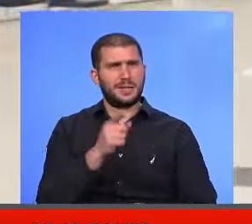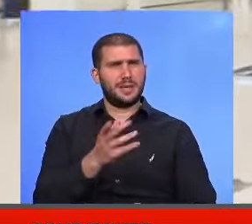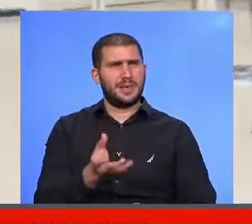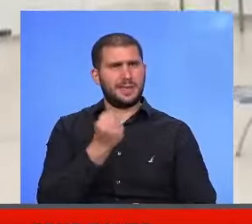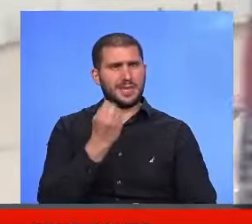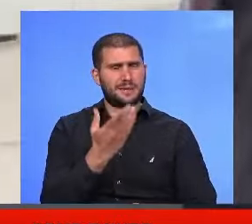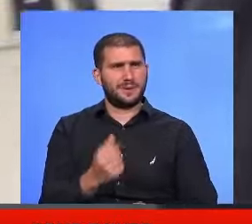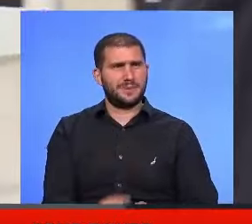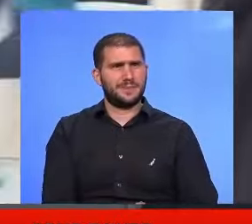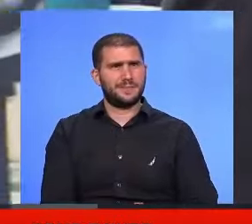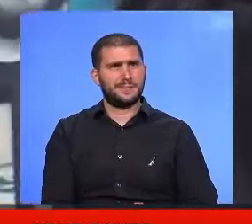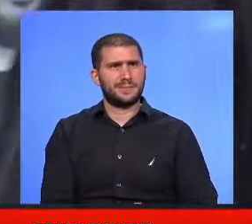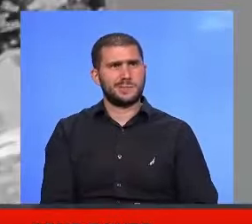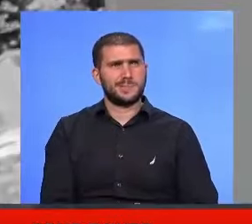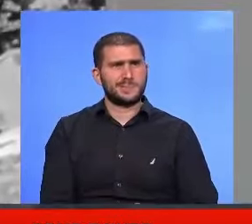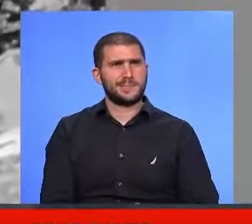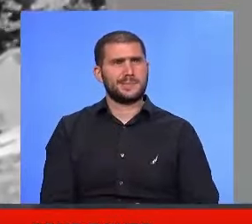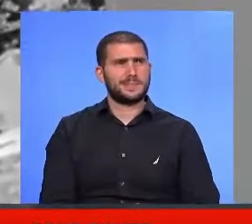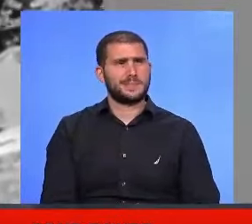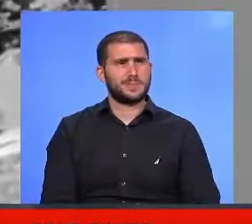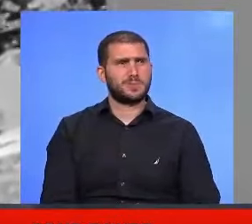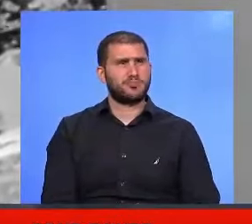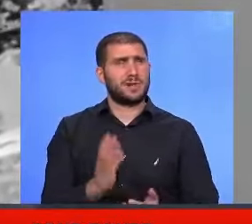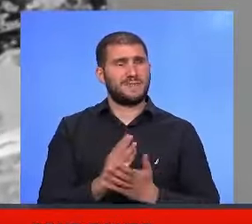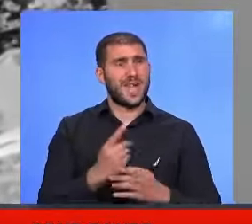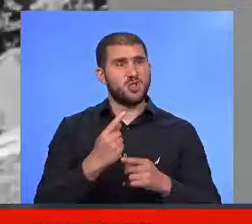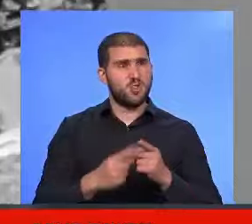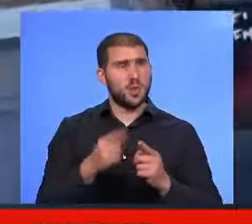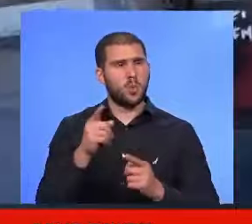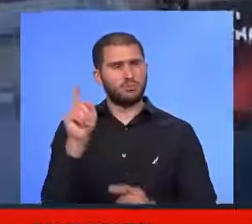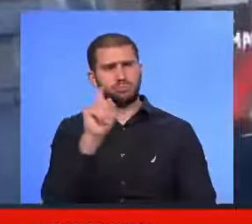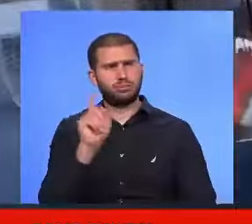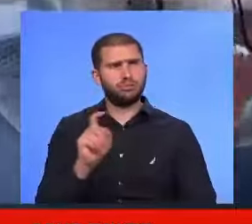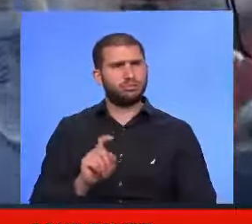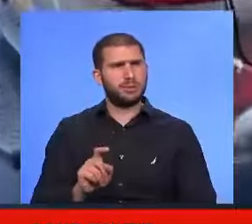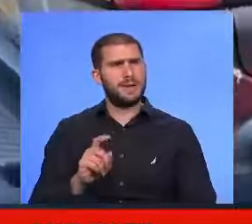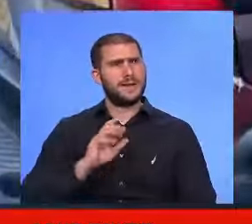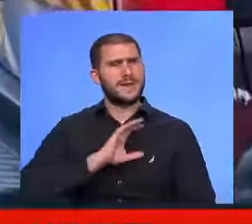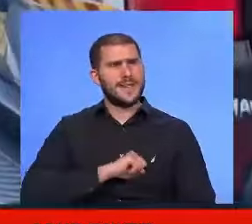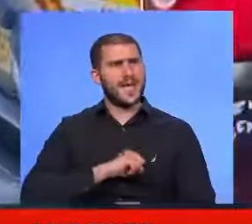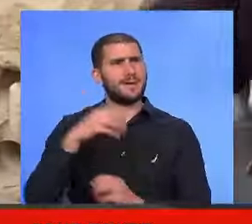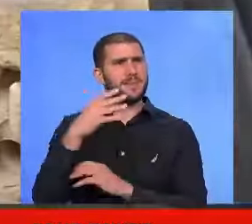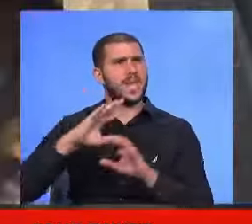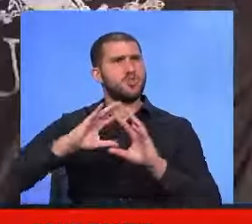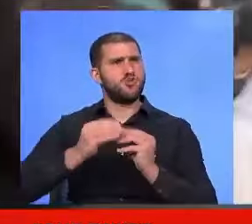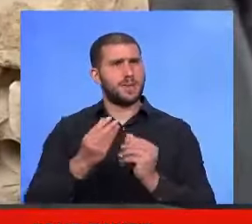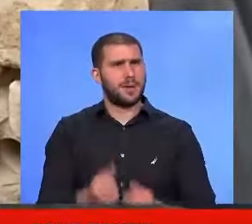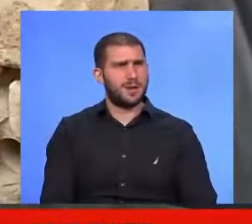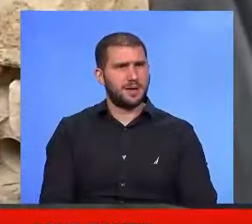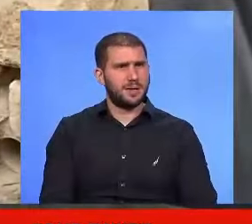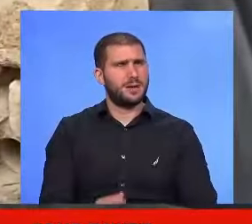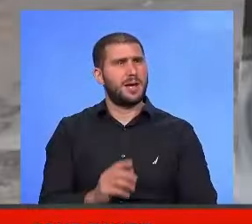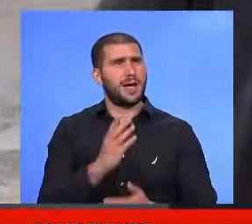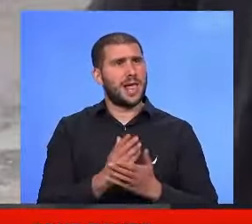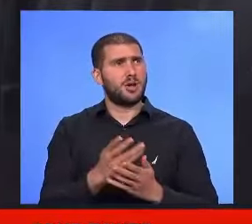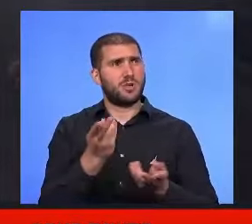She kidnapped. כבר כמעט חצי שנה שהוא מרסס בספרי כאב של מדינה שלמה, על אלו